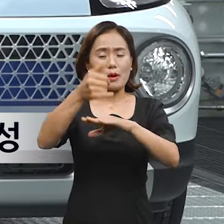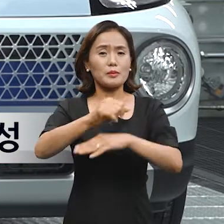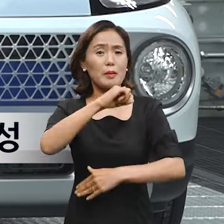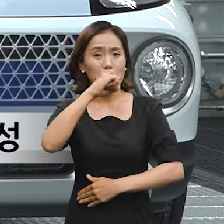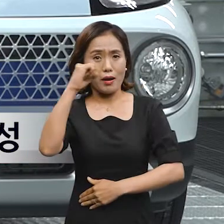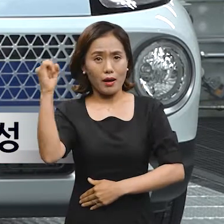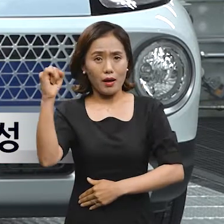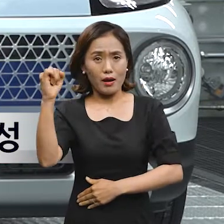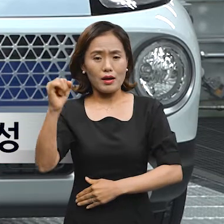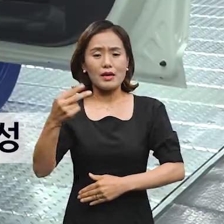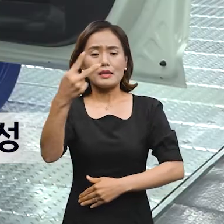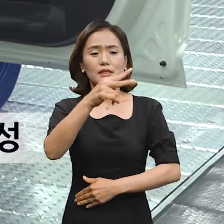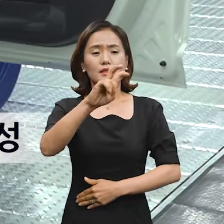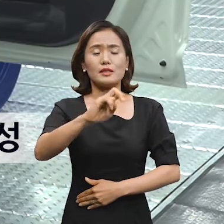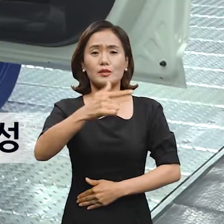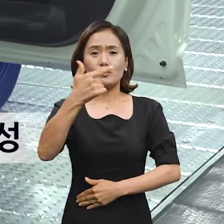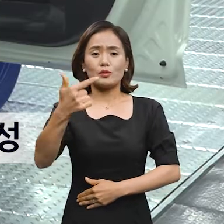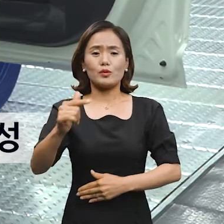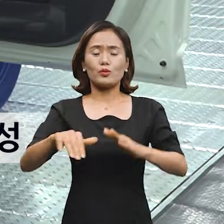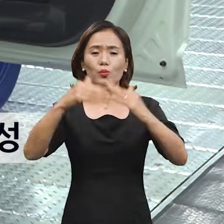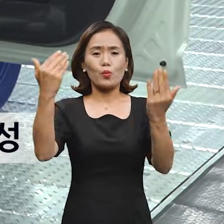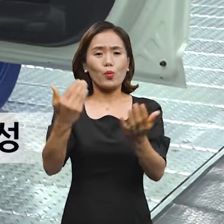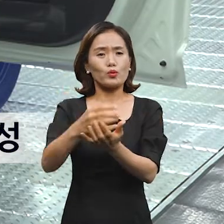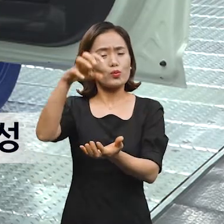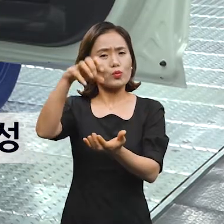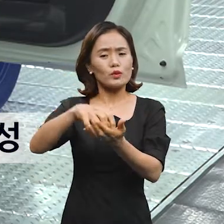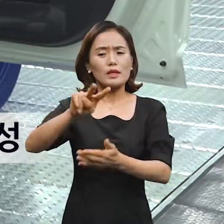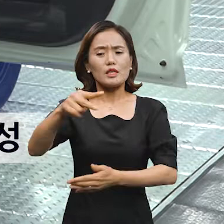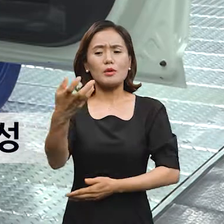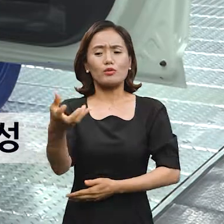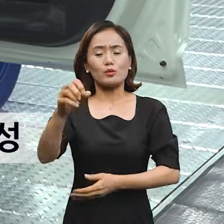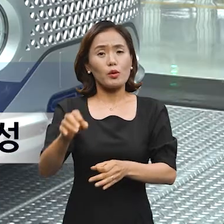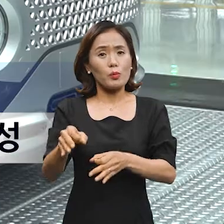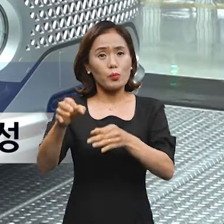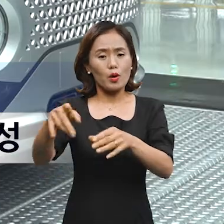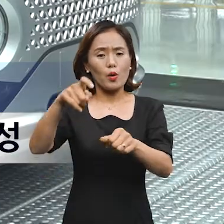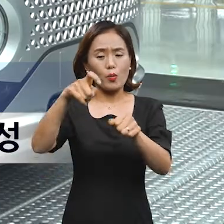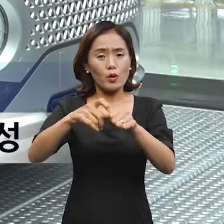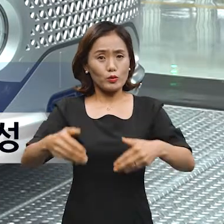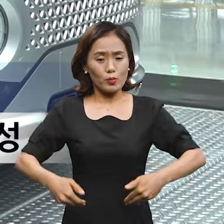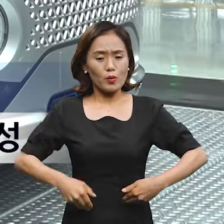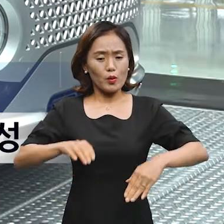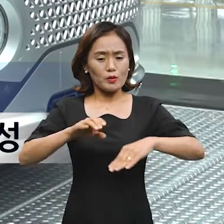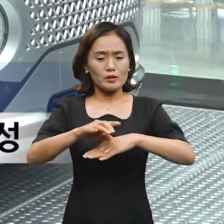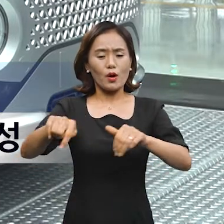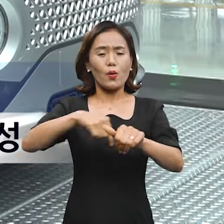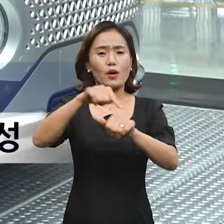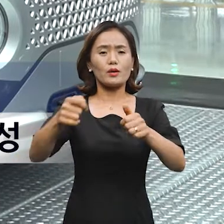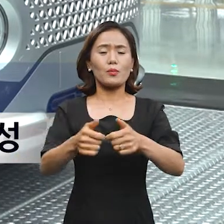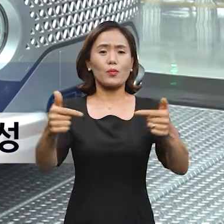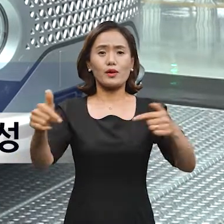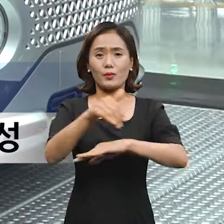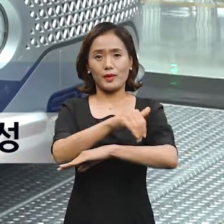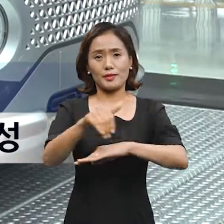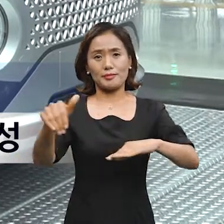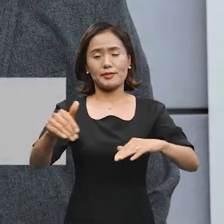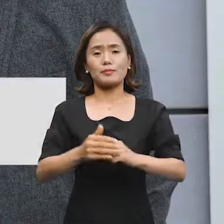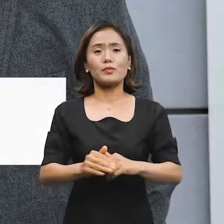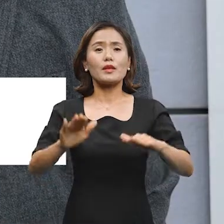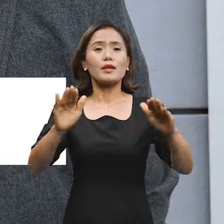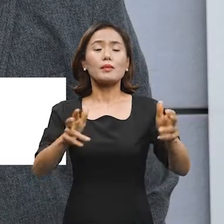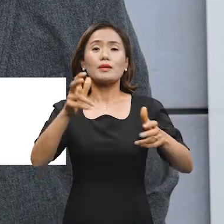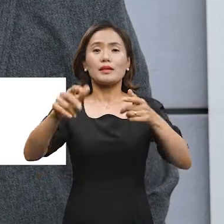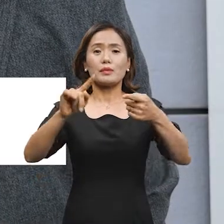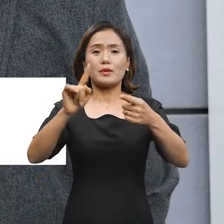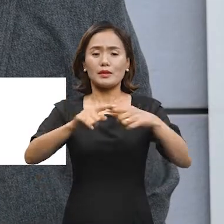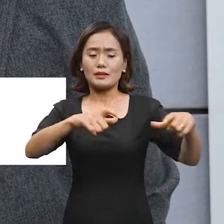최종 선정됨에 따라 2026년까지 총 290억 원을 투입해 목적기반차 생태계를 조성합니다.